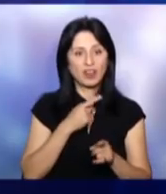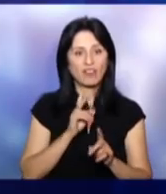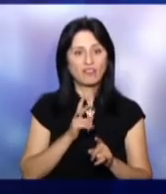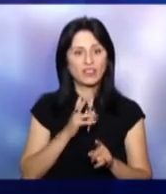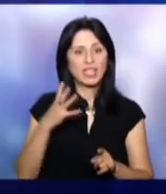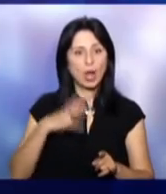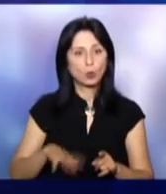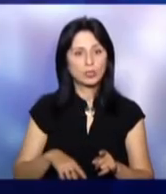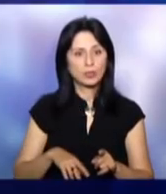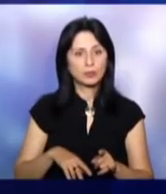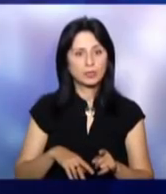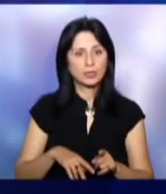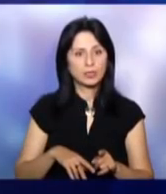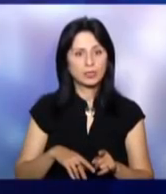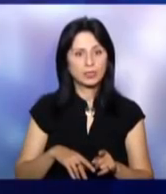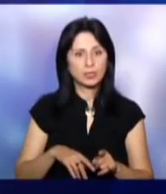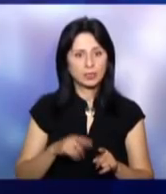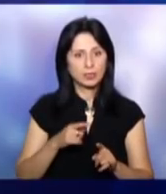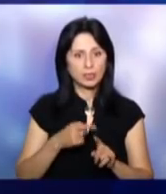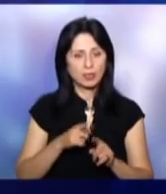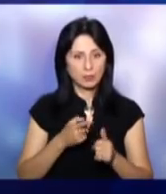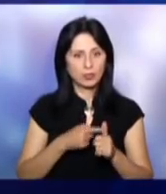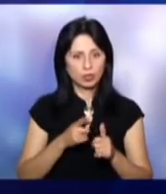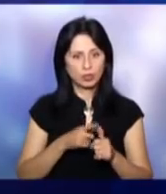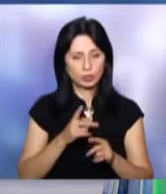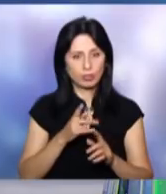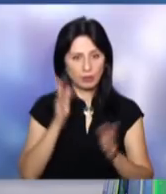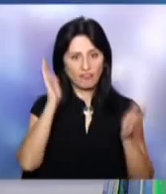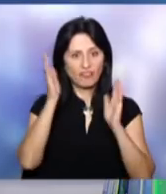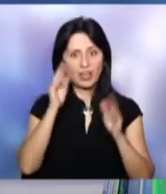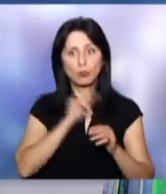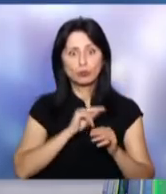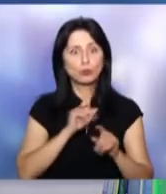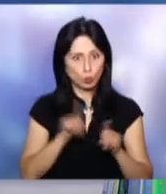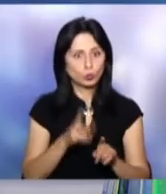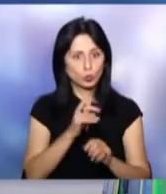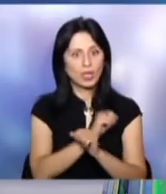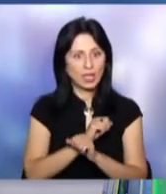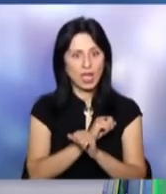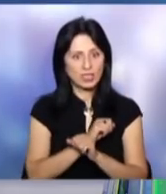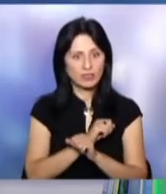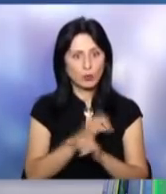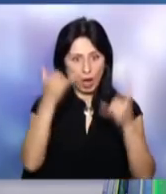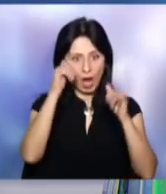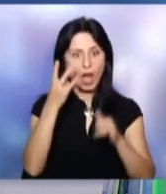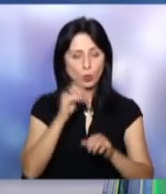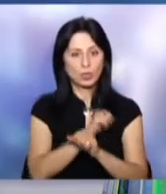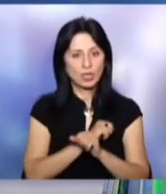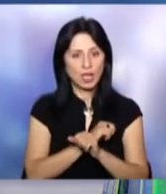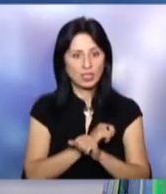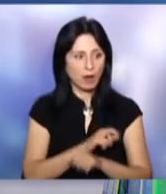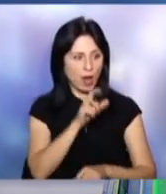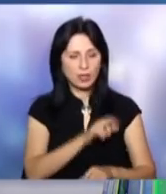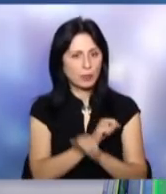ვინ გაუძლებს? ხარიც კი უნდა დაასვენო, ხო? მოდით აი იმ შემთხვევაზე ვთქვათ, როდესაც ადამიანს აქვს